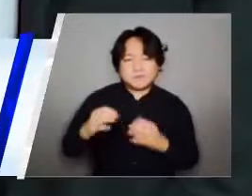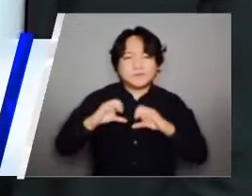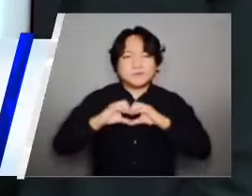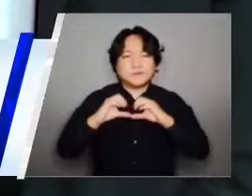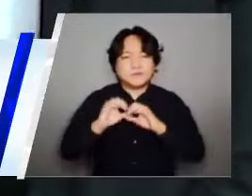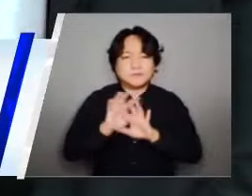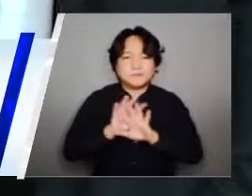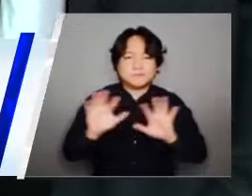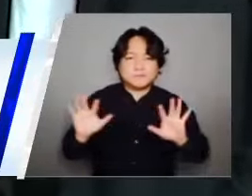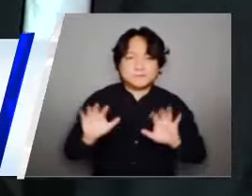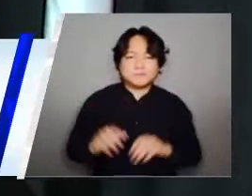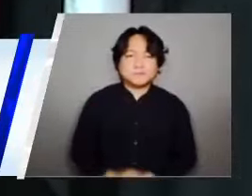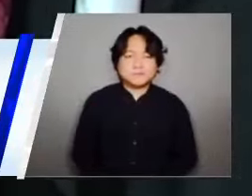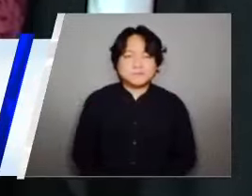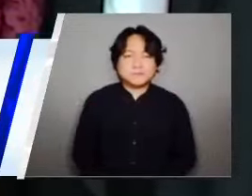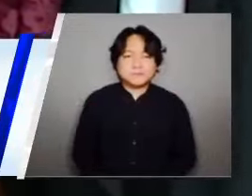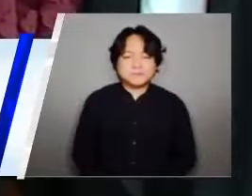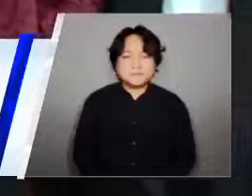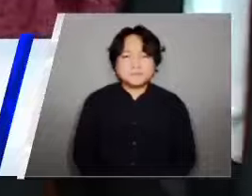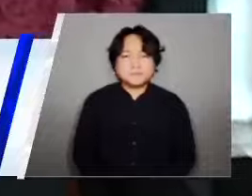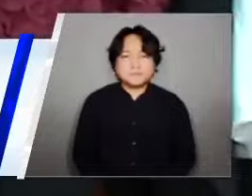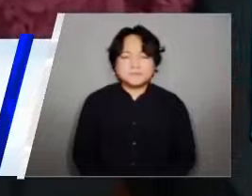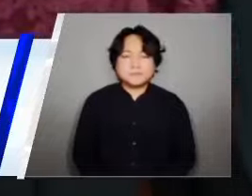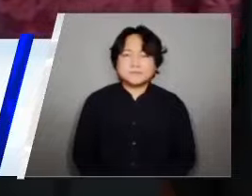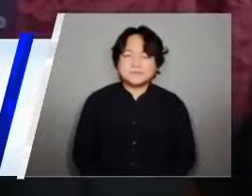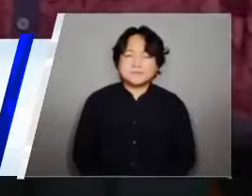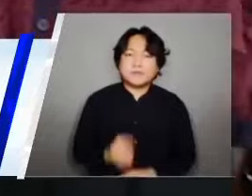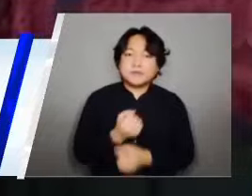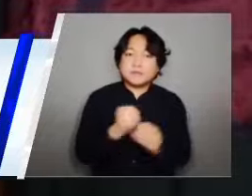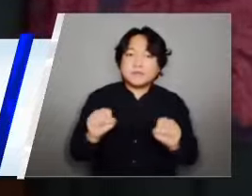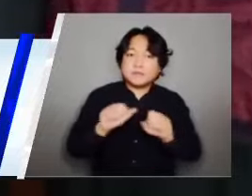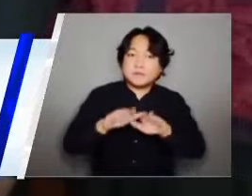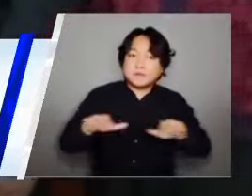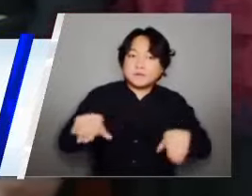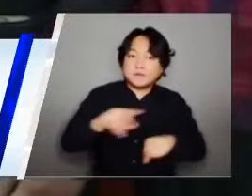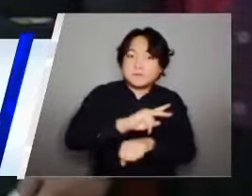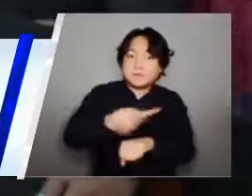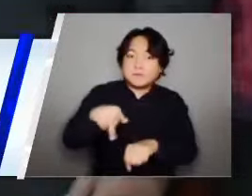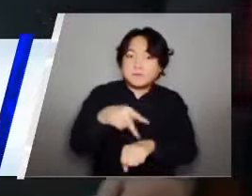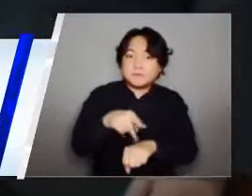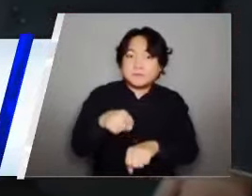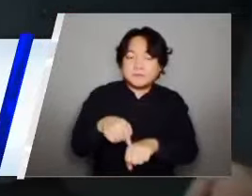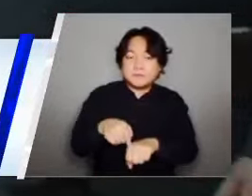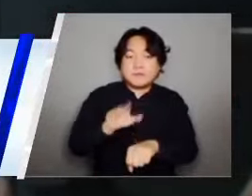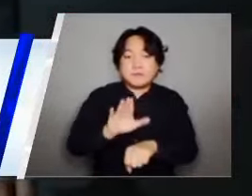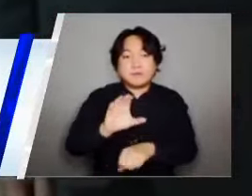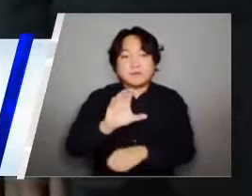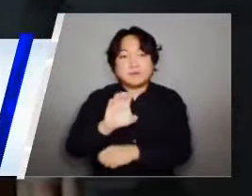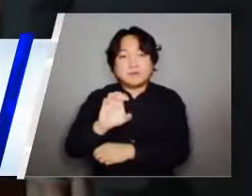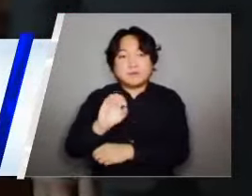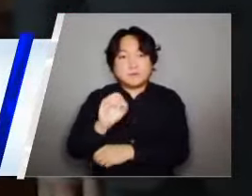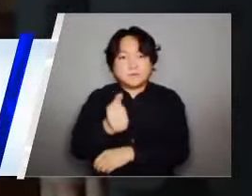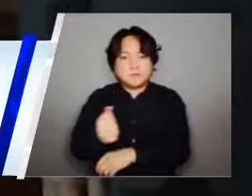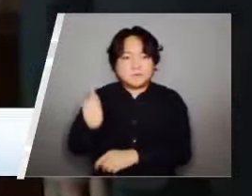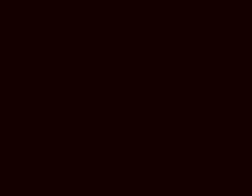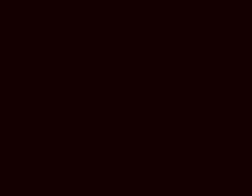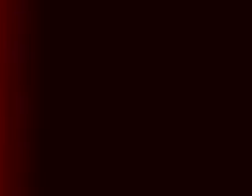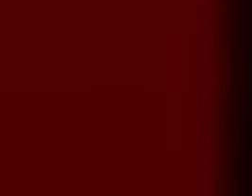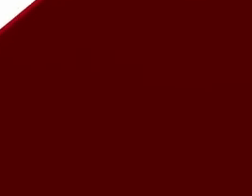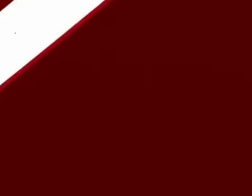network Para naman sa Save the Children Philippines pinangunahan ng kanilang CEO na si Attorney Alberto Te muyot ang